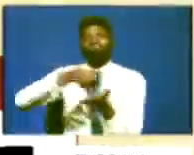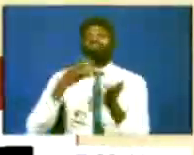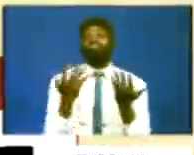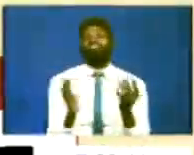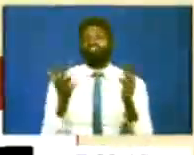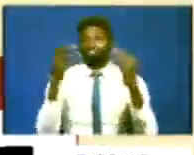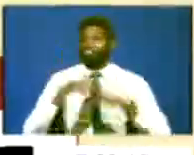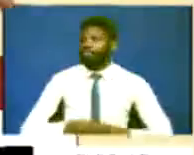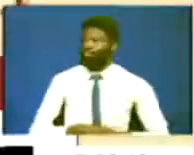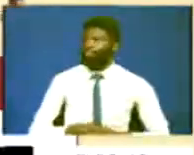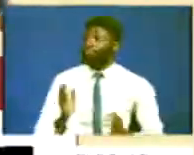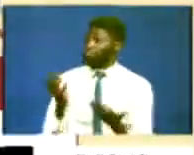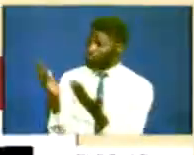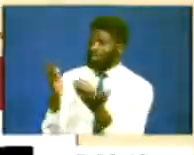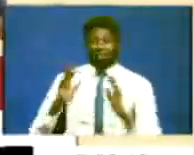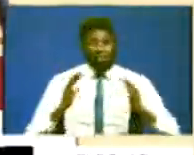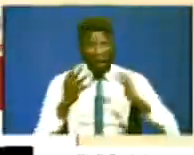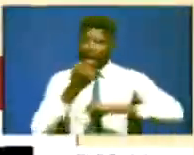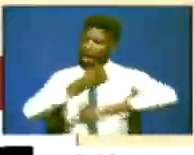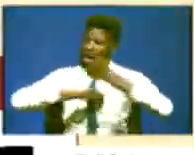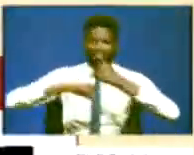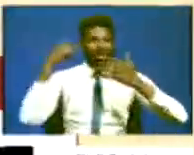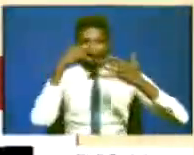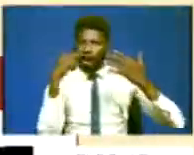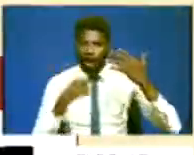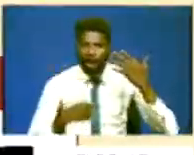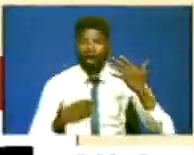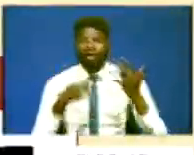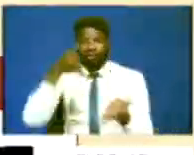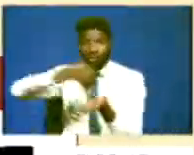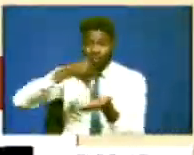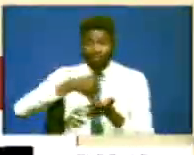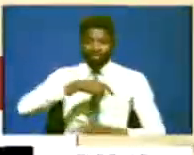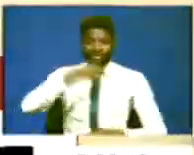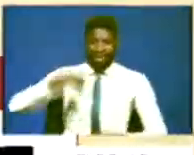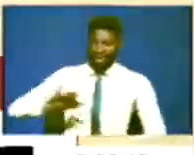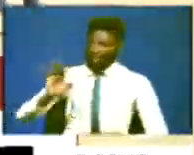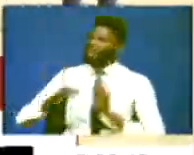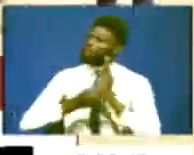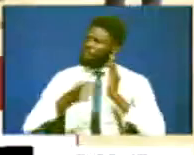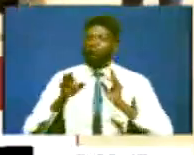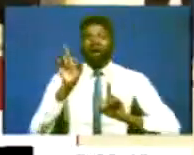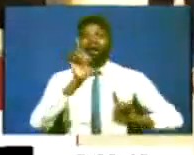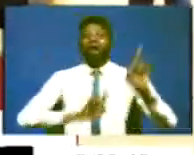Sherehe hizo zilikuwa na shughuli nyingi zikiwemo densi maarufu ya Wachina,